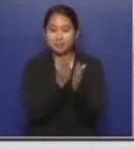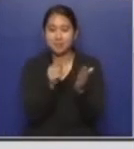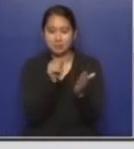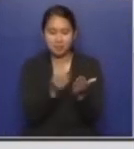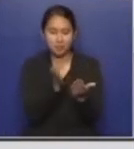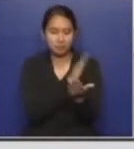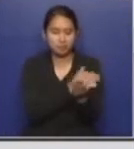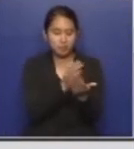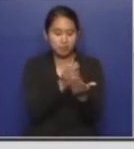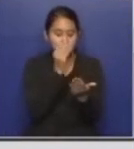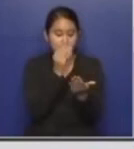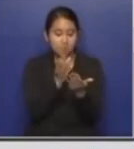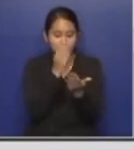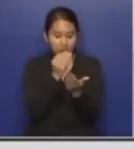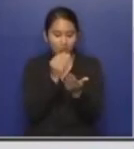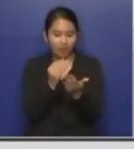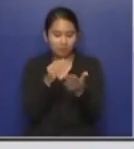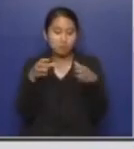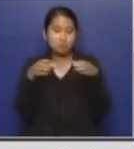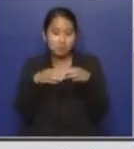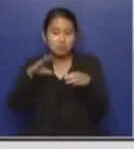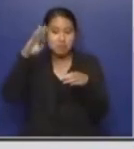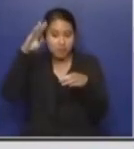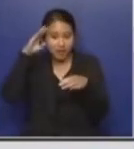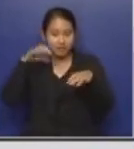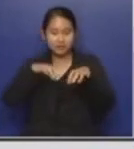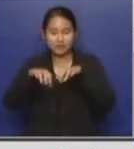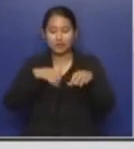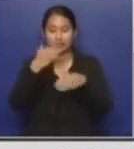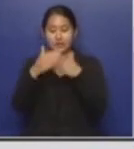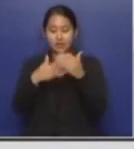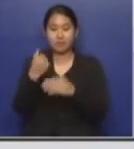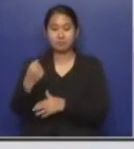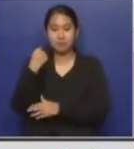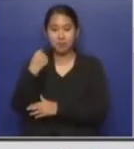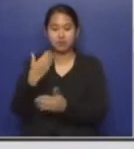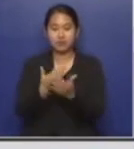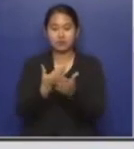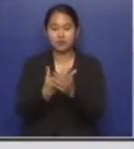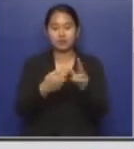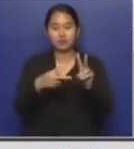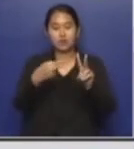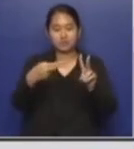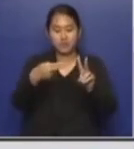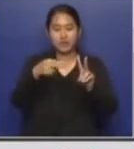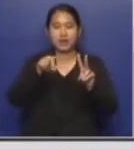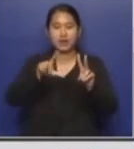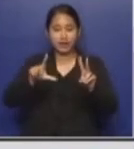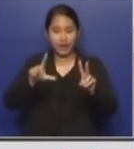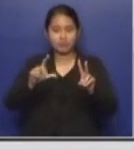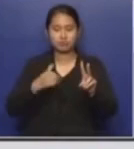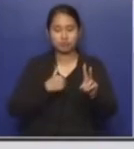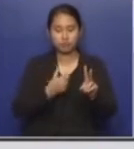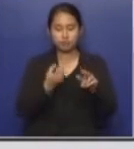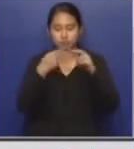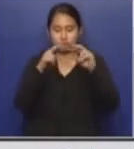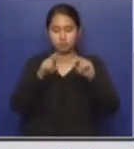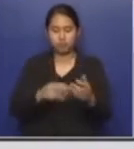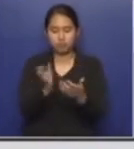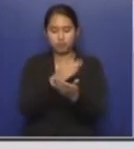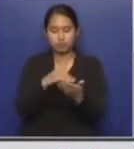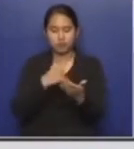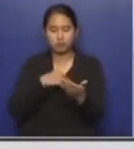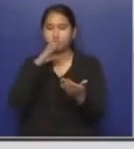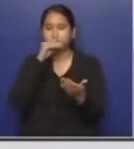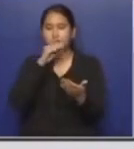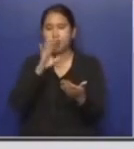กองทัพจัดกิจกรรมเพื่อความมั่นคงโน้น 20,000 ล้าน 30,000 ล้านผมดูแล้วผมไม่เอ่ยถึงเพ